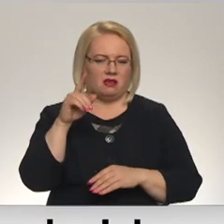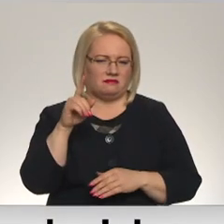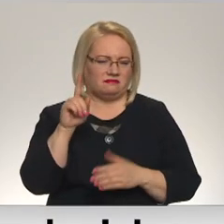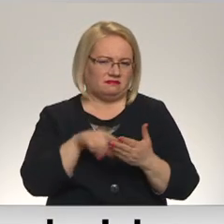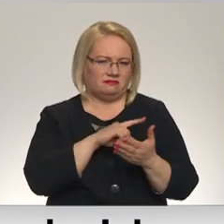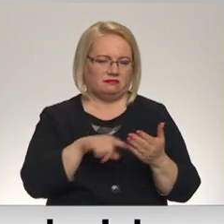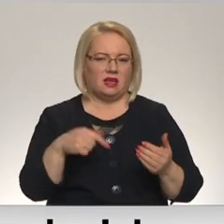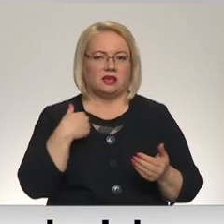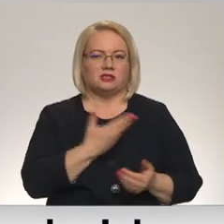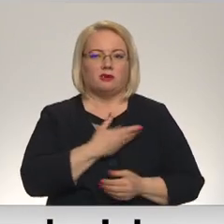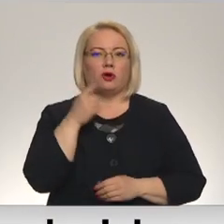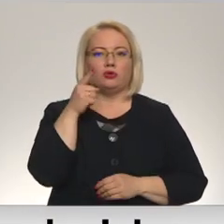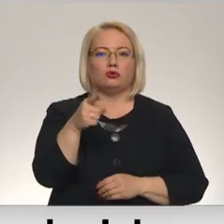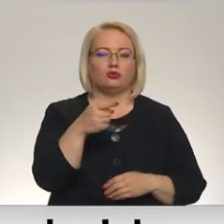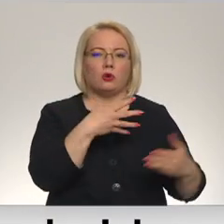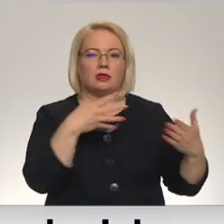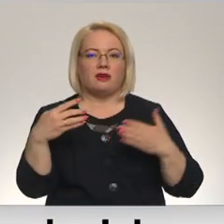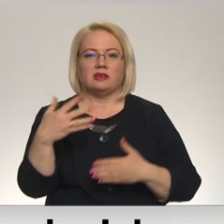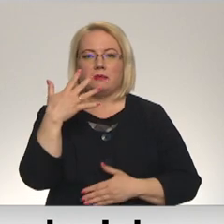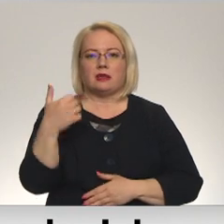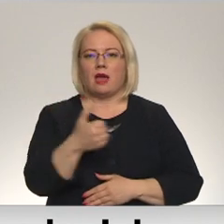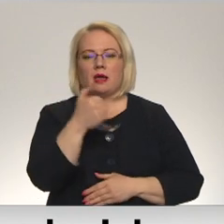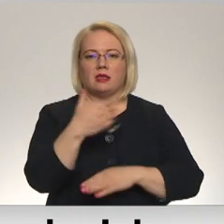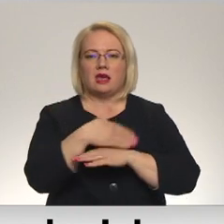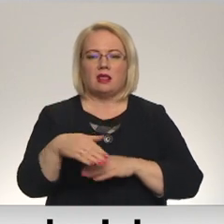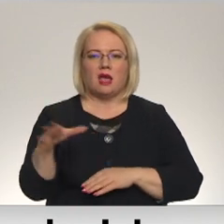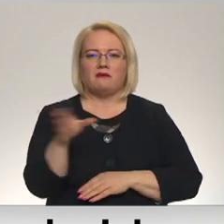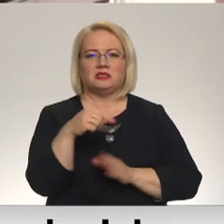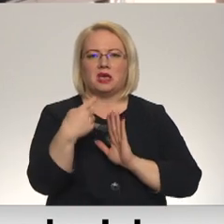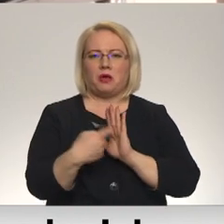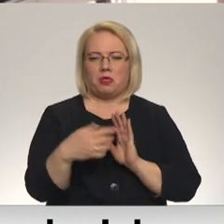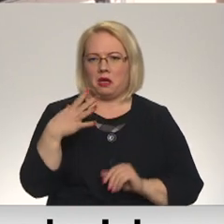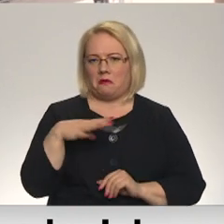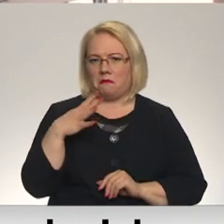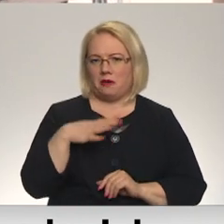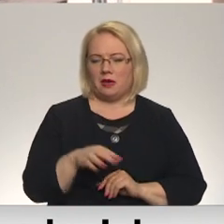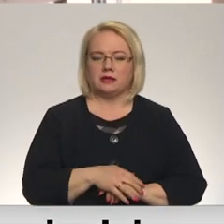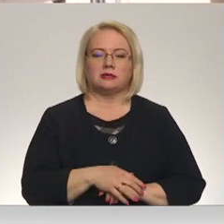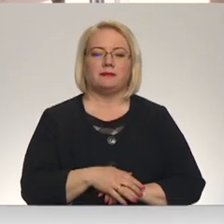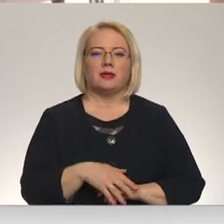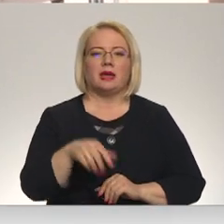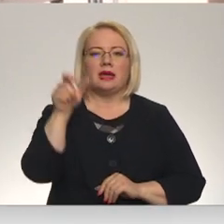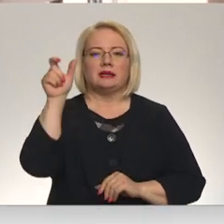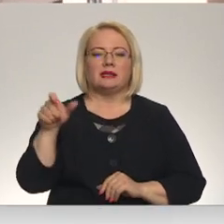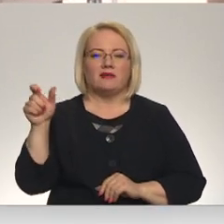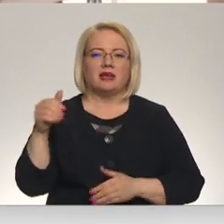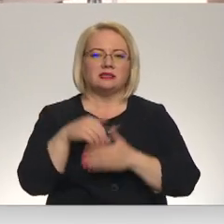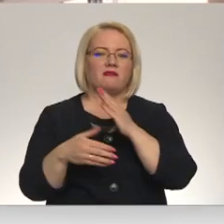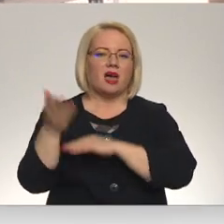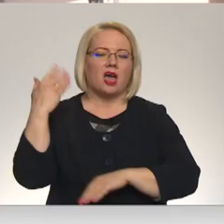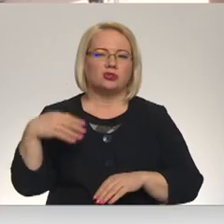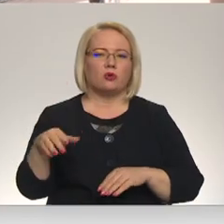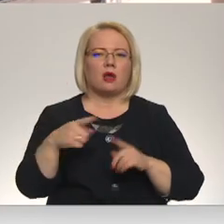es dzīvoju 1905. Gada ielā, arī man vienmēr viss jautā, kāpēc. Cilvēks vēsture ir gara un te